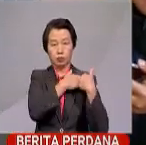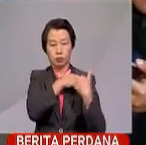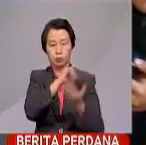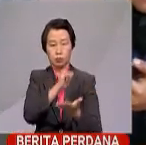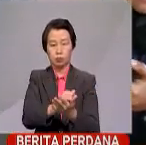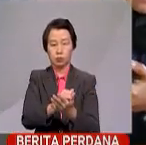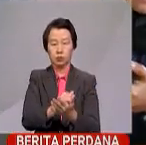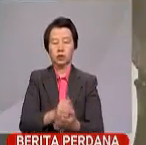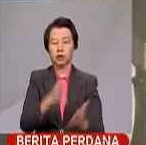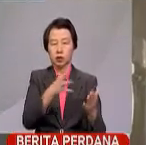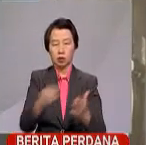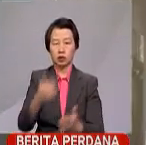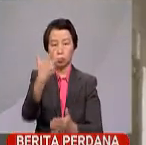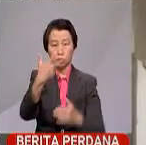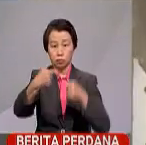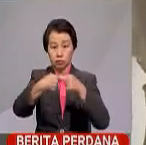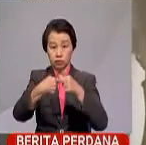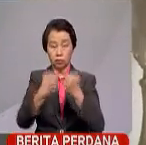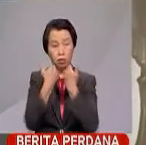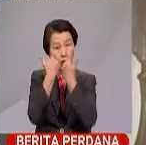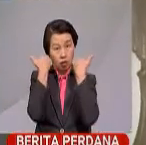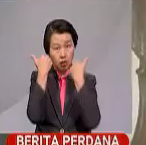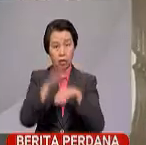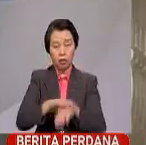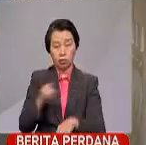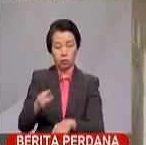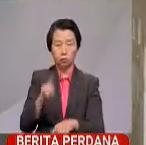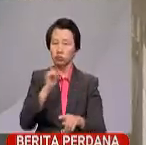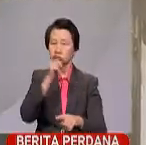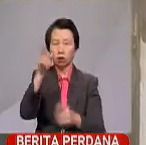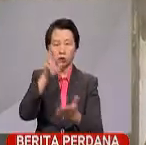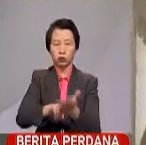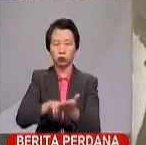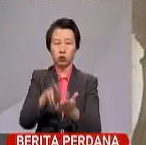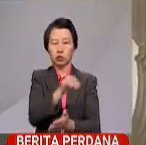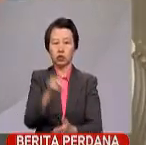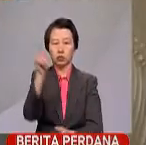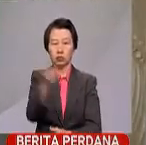itu. Justru tiga pertuduhan pecah amanah ke atasnya adalah tidak sah dan terbatal.